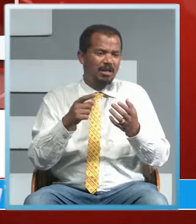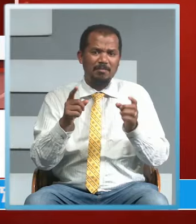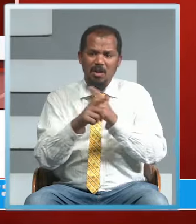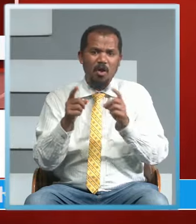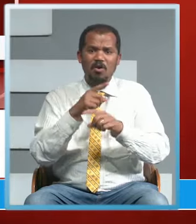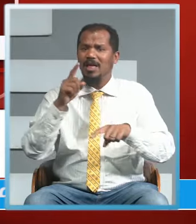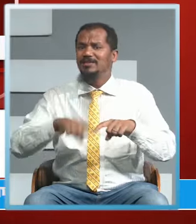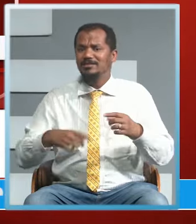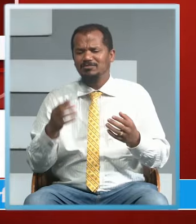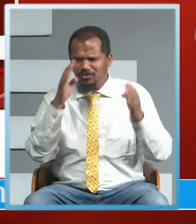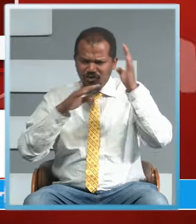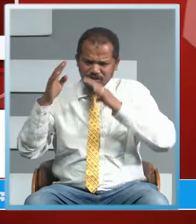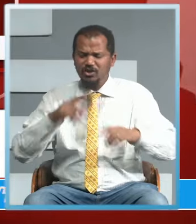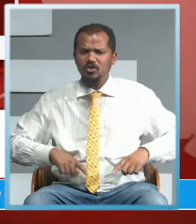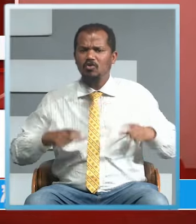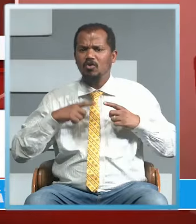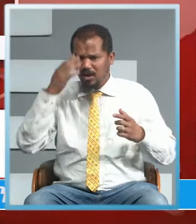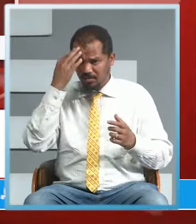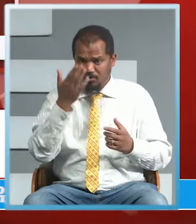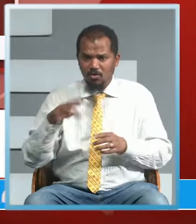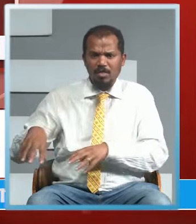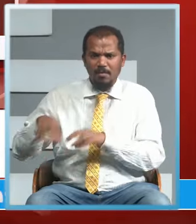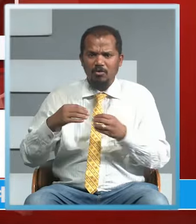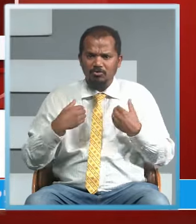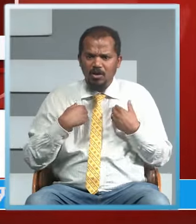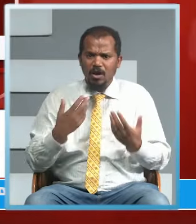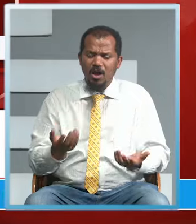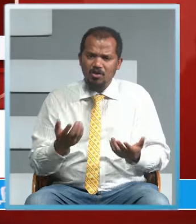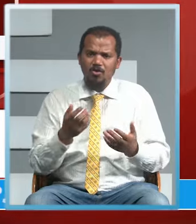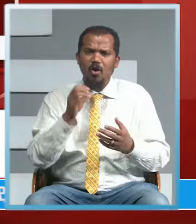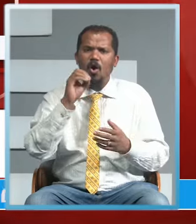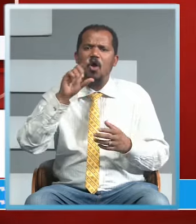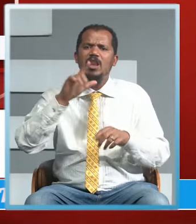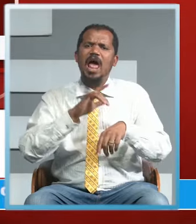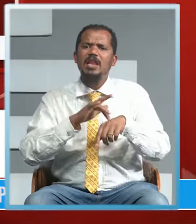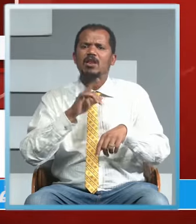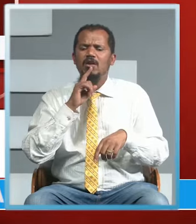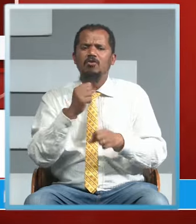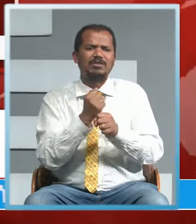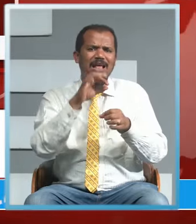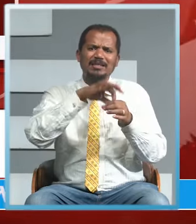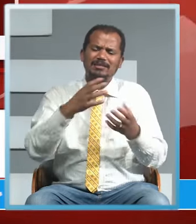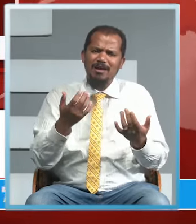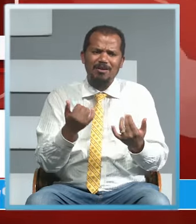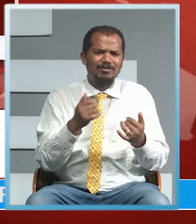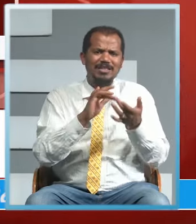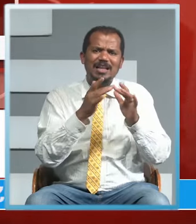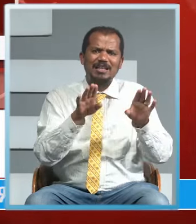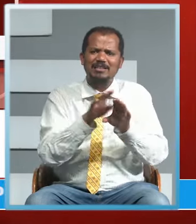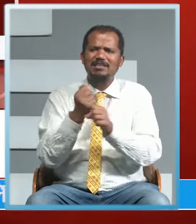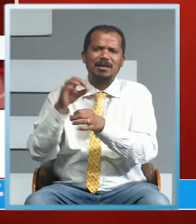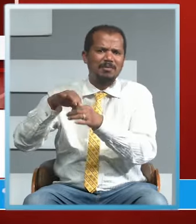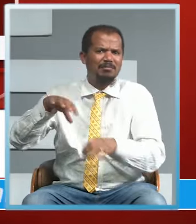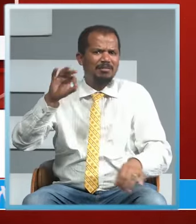እና መጠነ ሰፊ ችግር ይኖረዋል። እንደሚታወቀው አሁን ተማሪዎች አሉ፣ ስራ ፕላይ የሚያደርጉ በኦንላይን ነው። ስራ ቅጥር ማግኘት አይችልም ከተዘጋባቸው ኢንተርኔት።